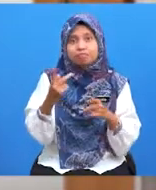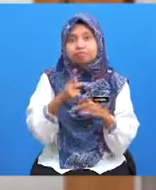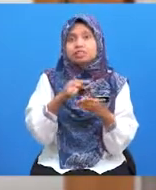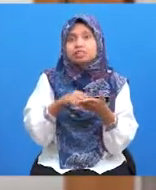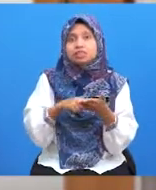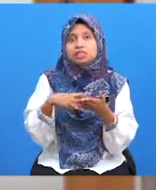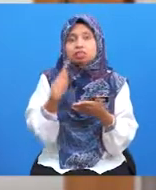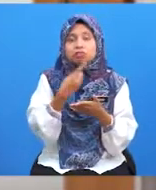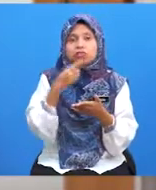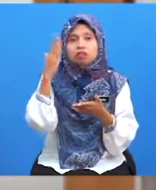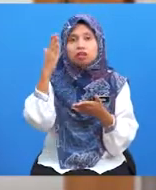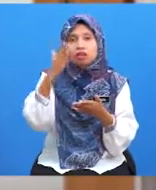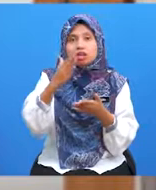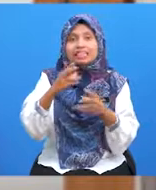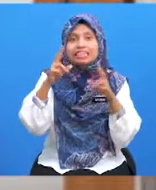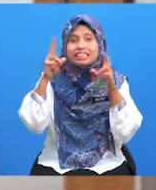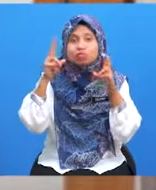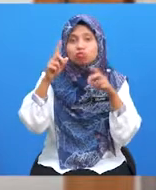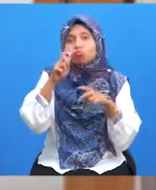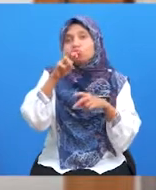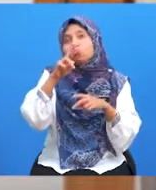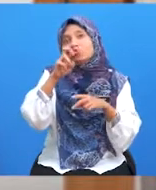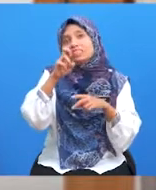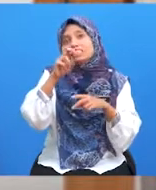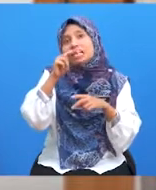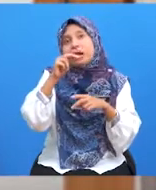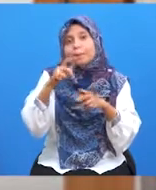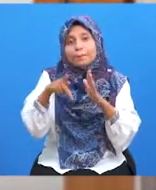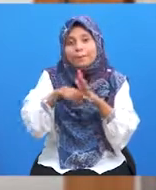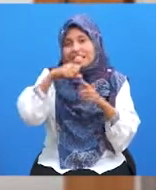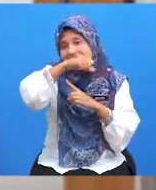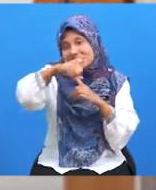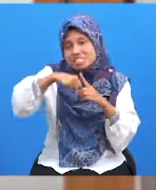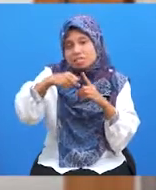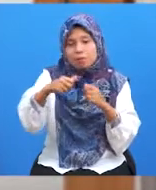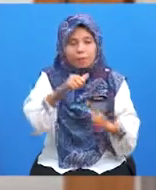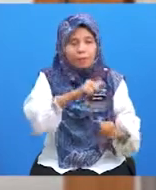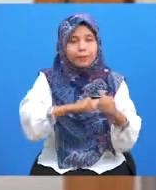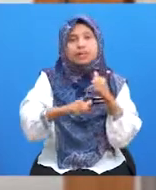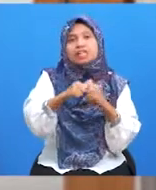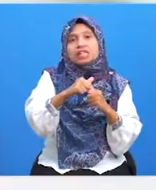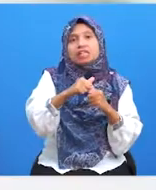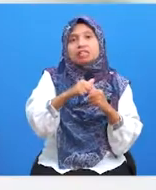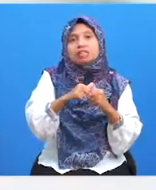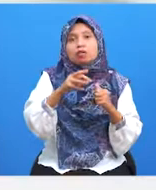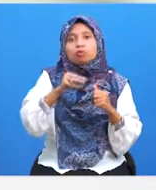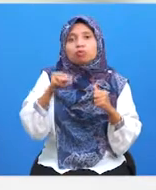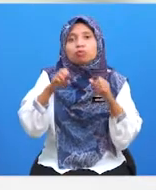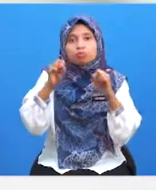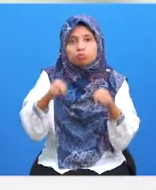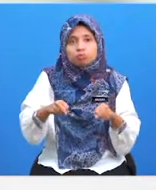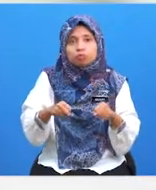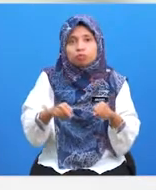akan mendalami tajuk keren persekitaran perniagaan Hai murid-murid boleh